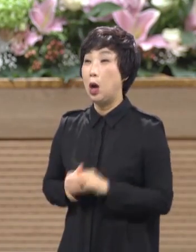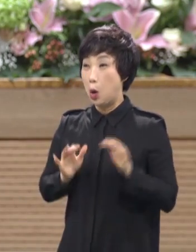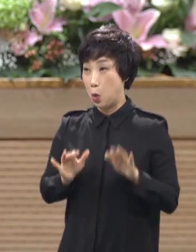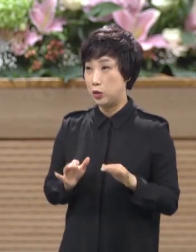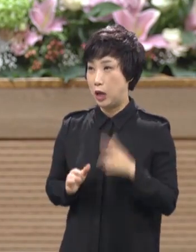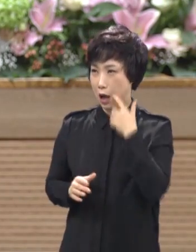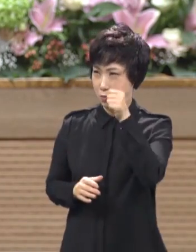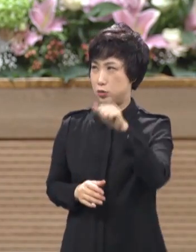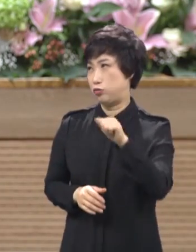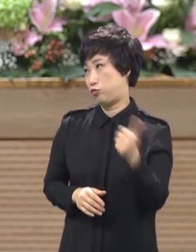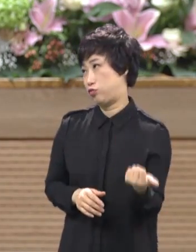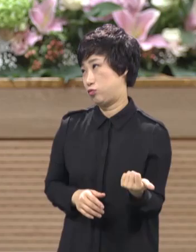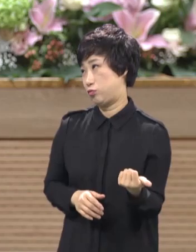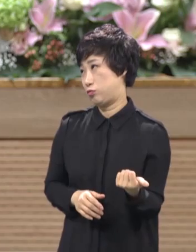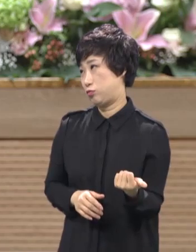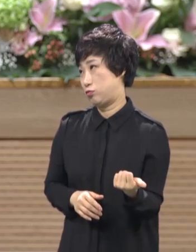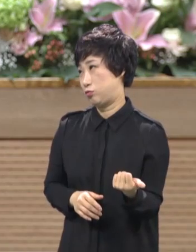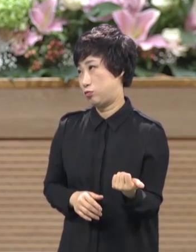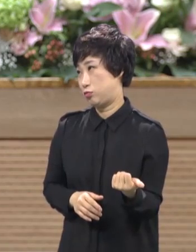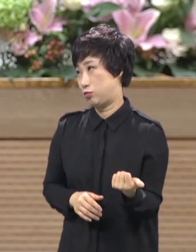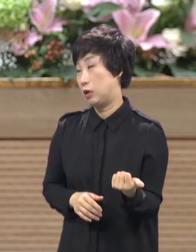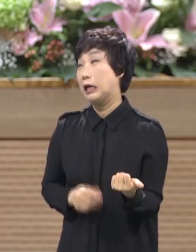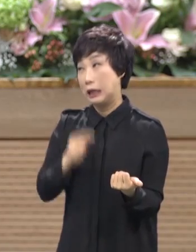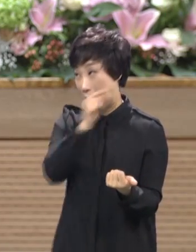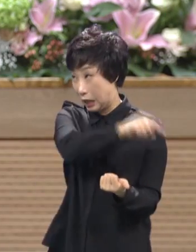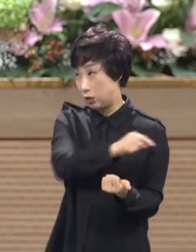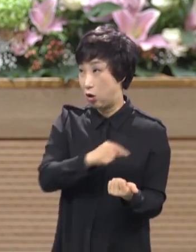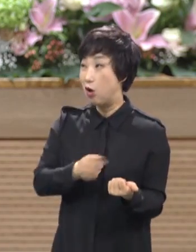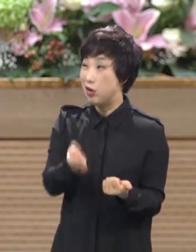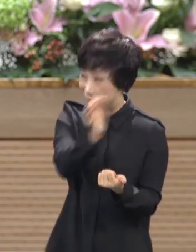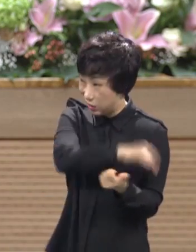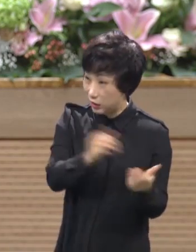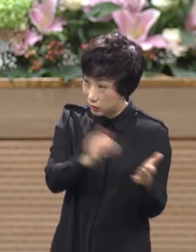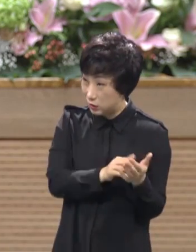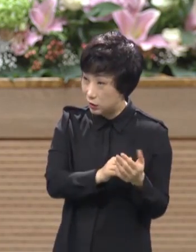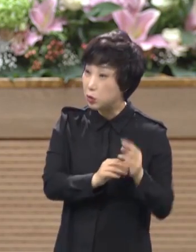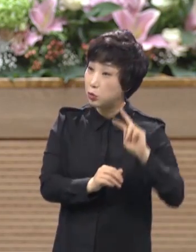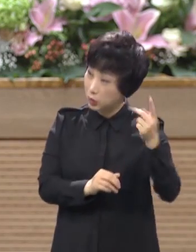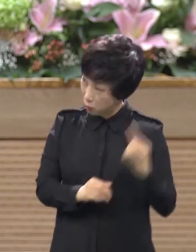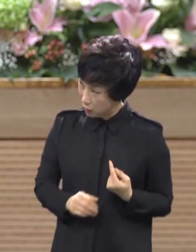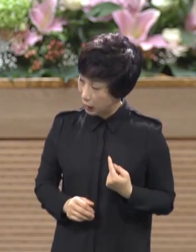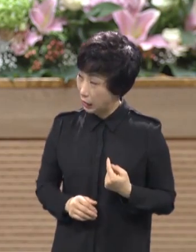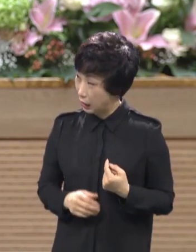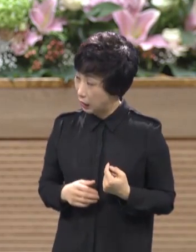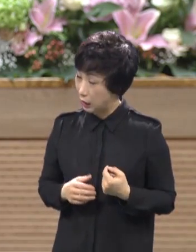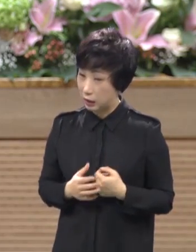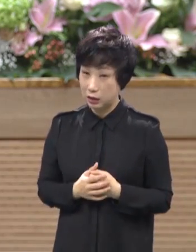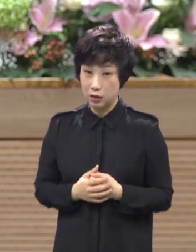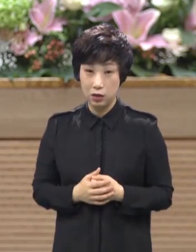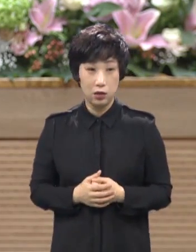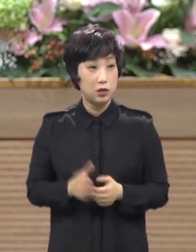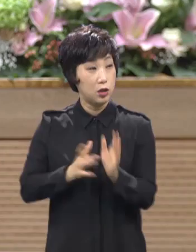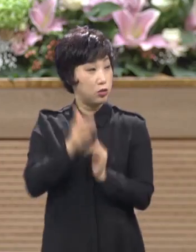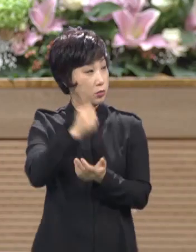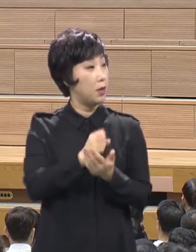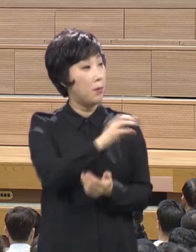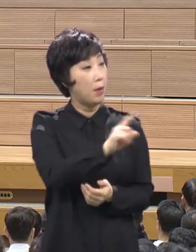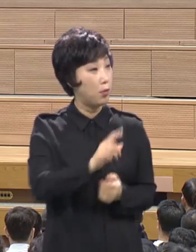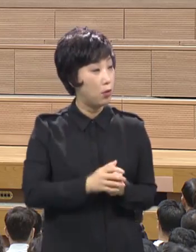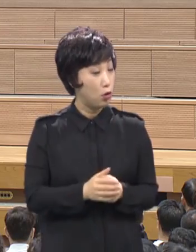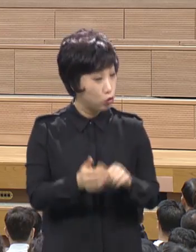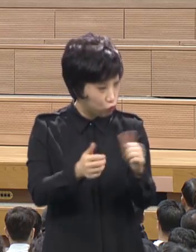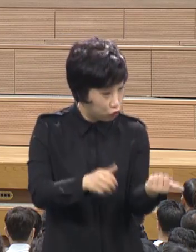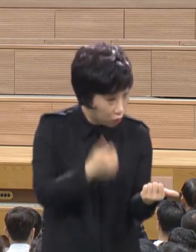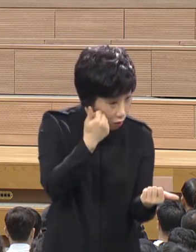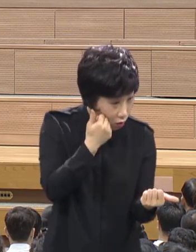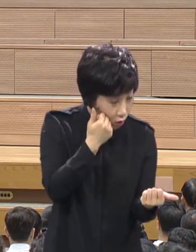오늘 아버지가 돌아가셨거든요. 가사 장례장 치르고 오겠습니다. 주님이 뭐라고 하느냐?